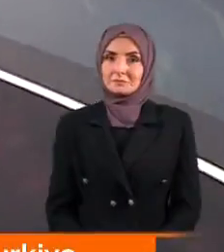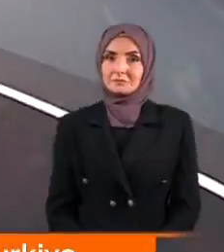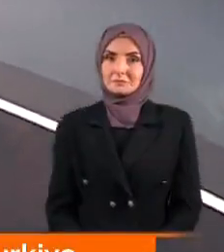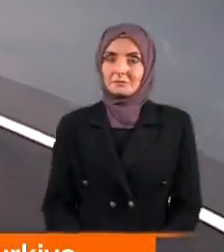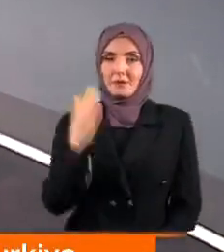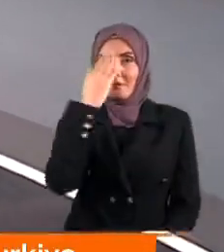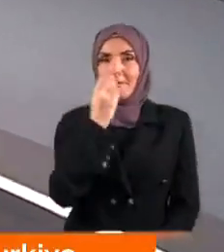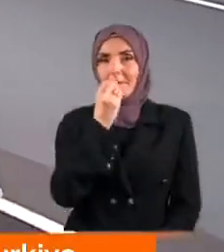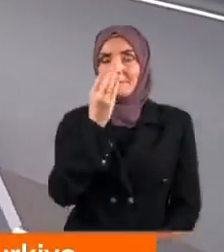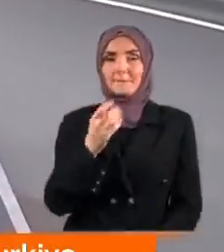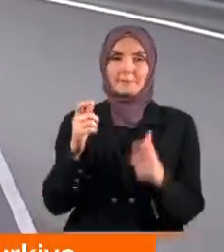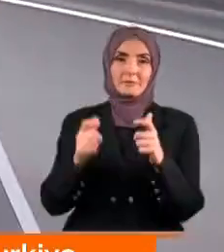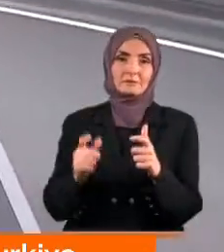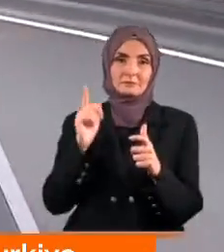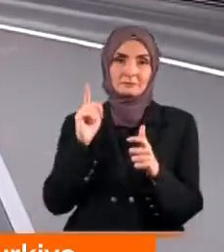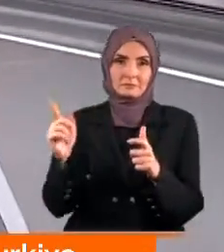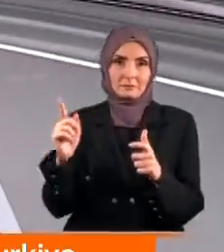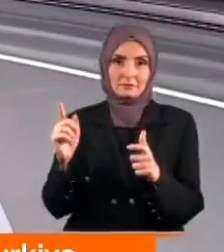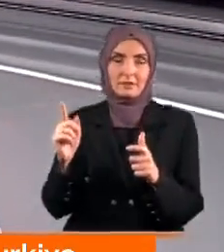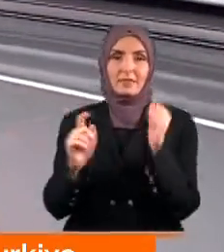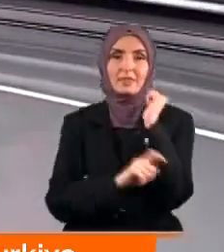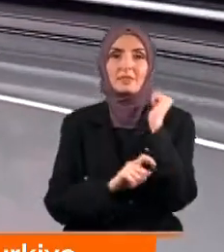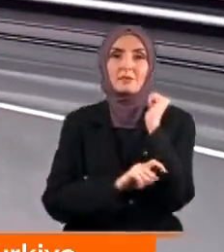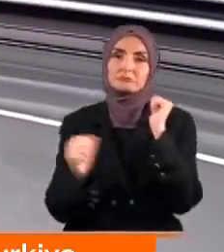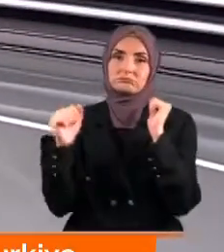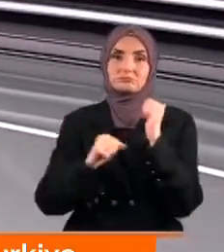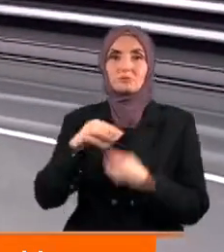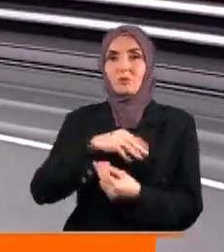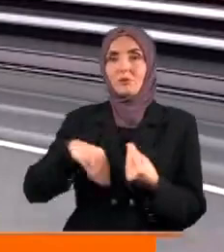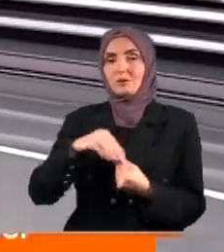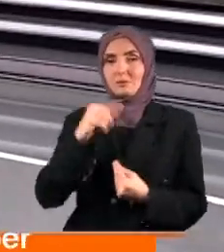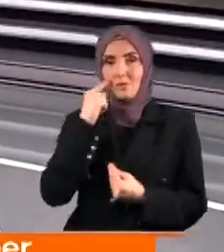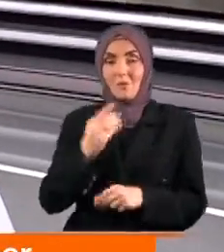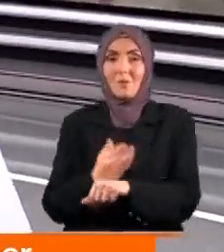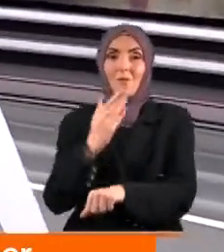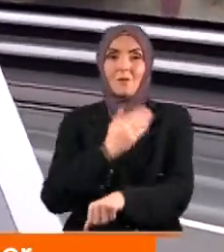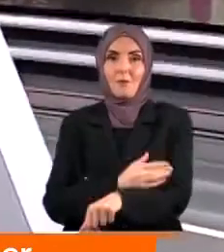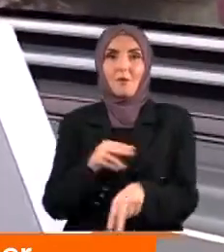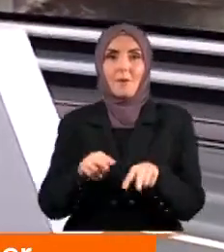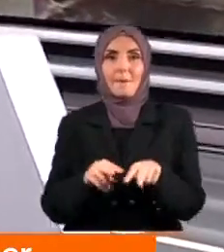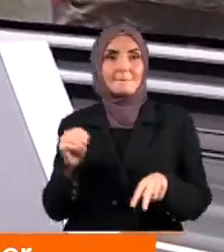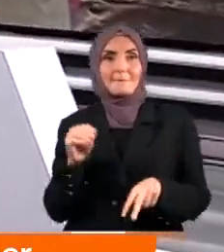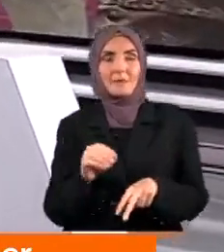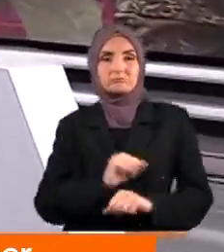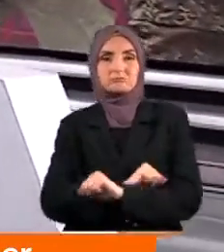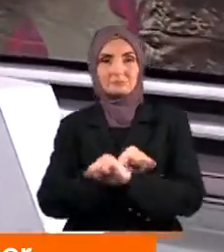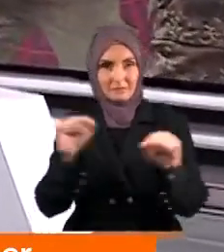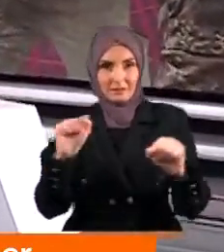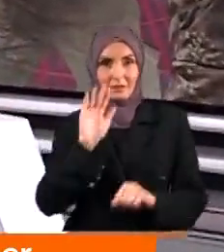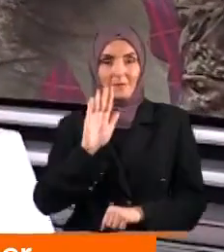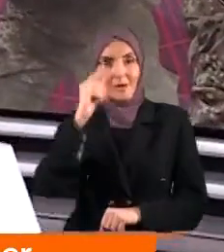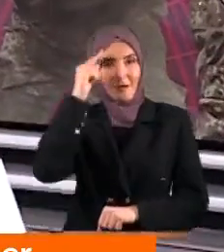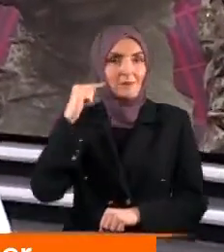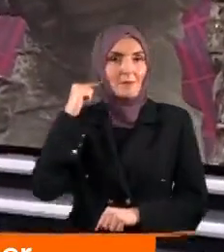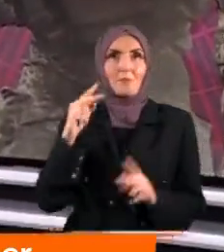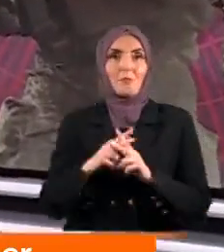Karabağ yönelik anti terör operasyonunun hemen öncesinde mayın patlaması sonucu 5 Azerbaycan polisi Şehit olmuştu